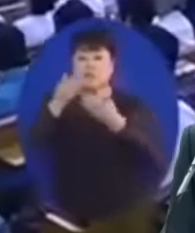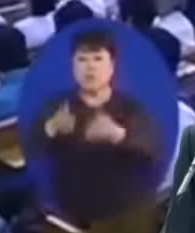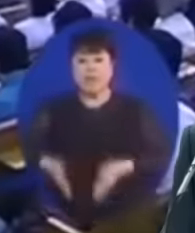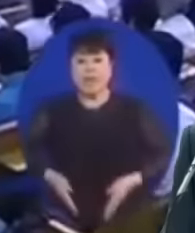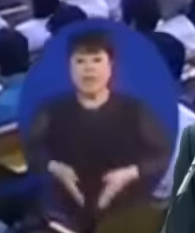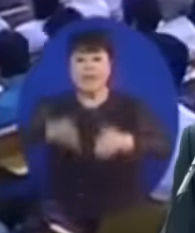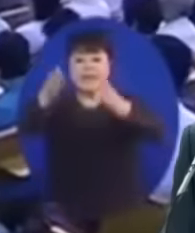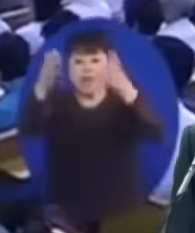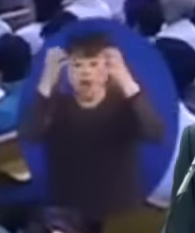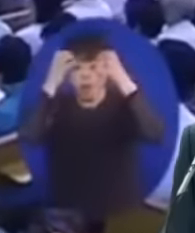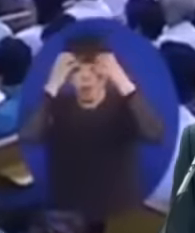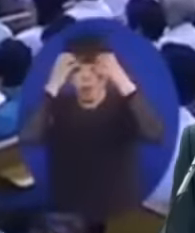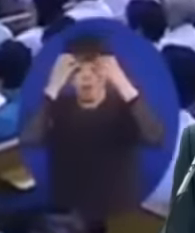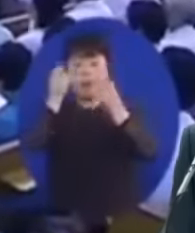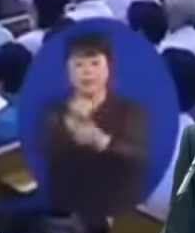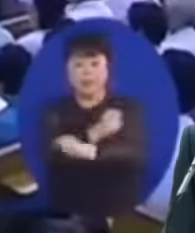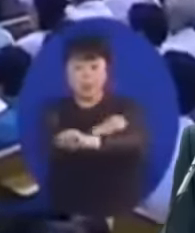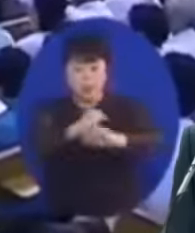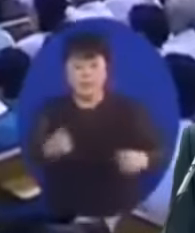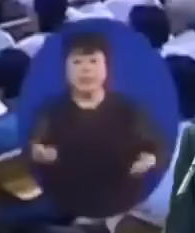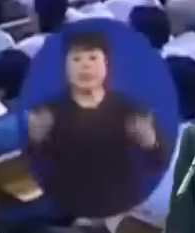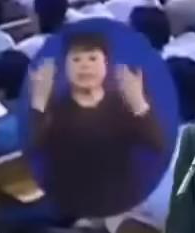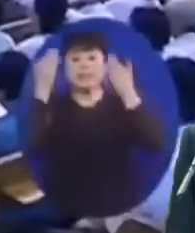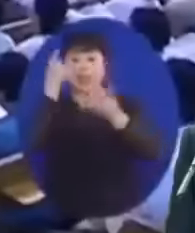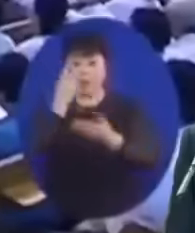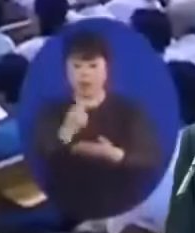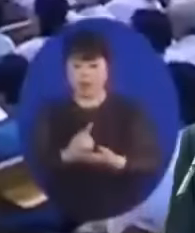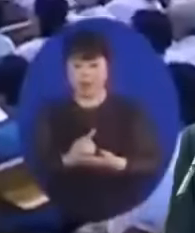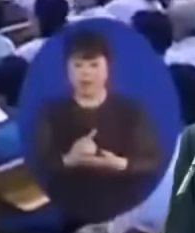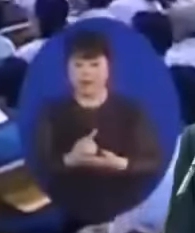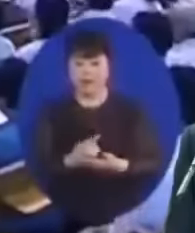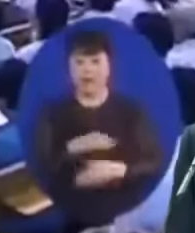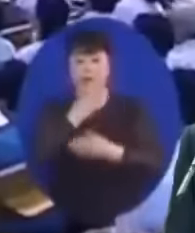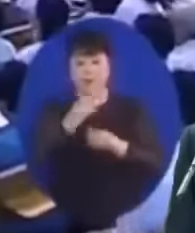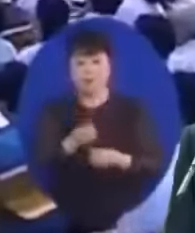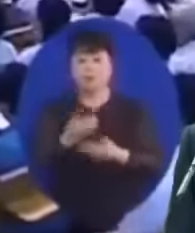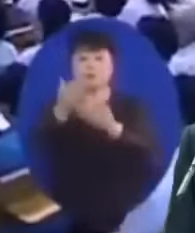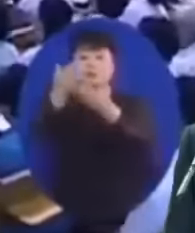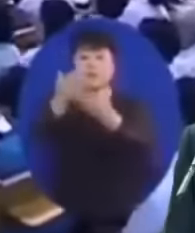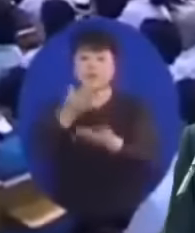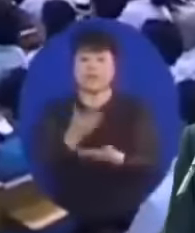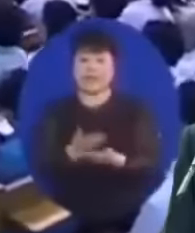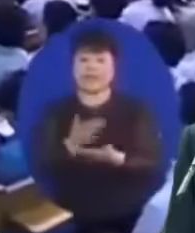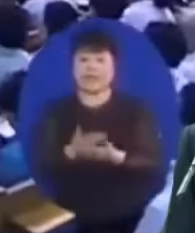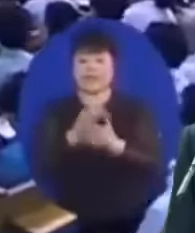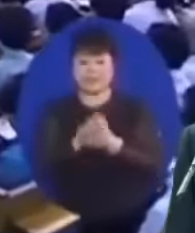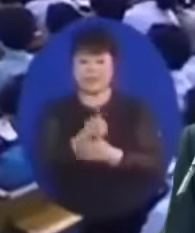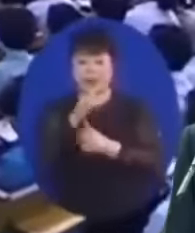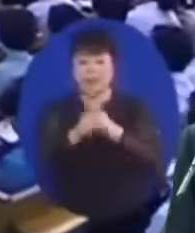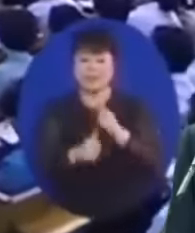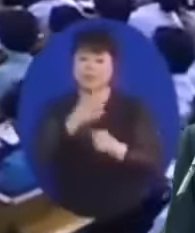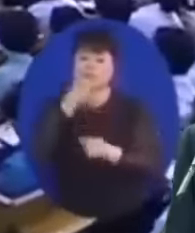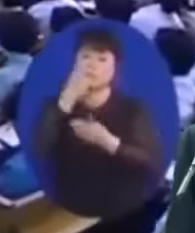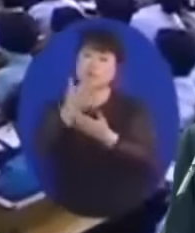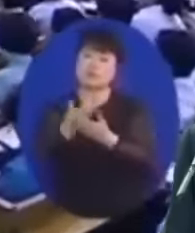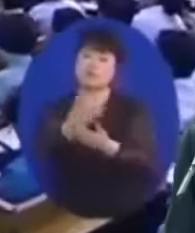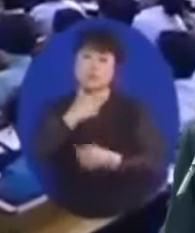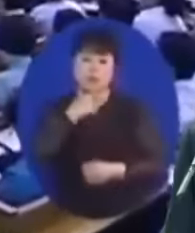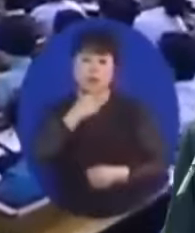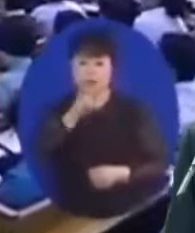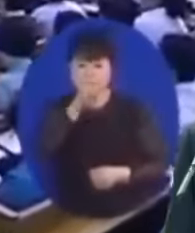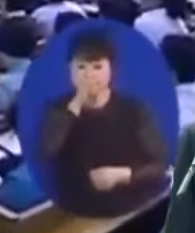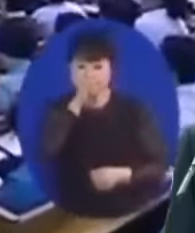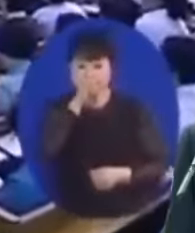길은 고난의 광야를 지내야 다가오는 것입니다. 우리는 모두 다 축복해 달라고 기도합니다. 하나님은 축복해 주시기를